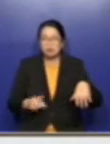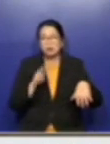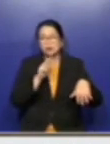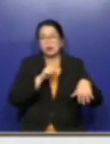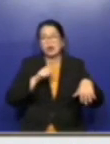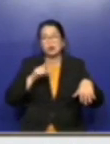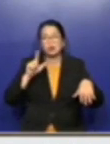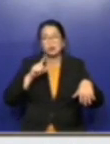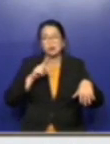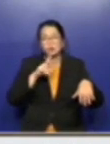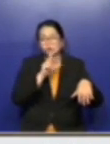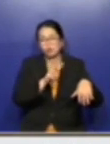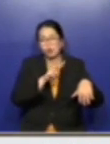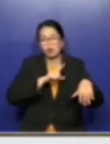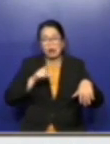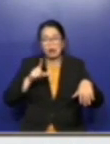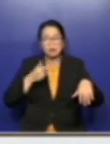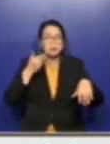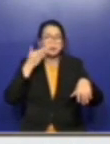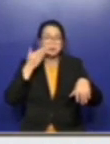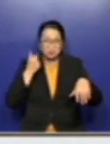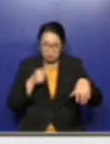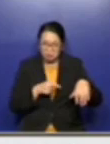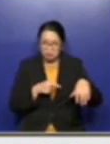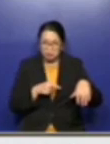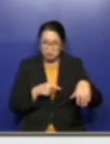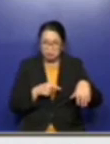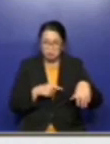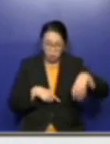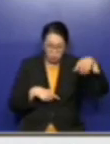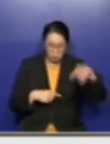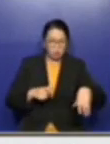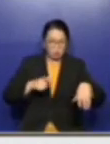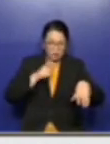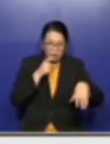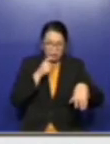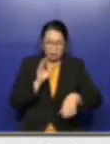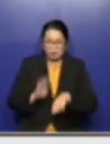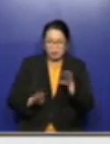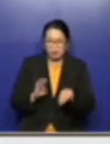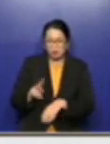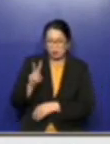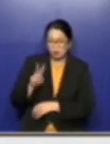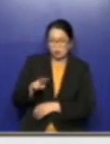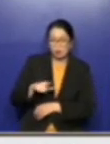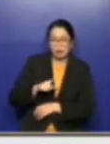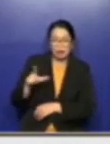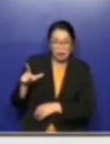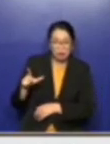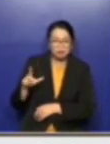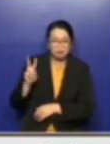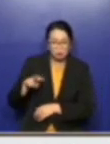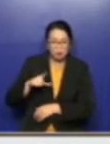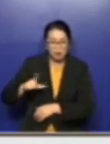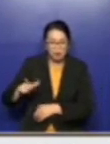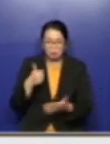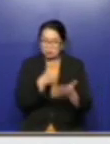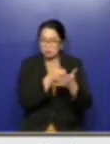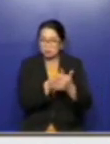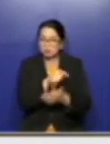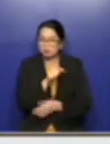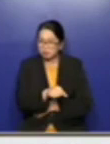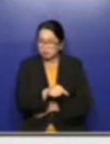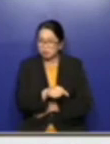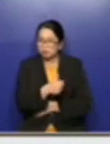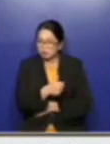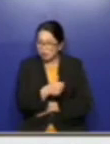กว่าใน LINE 3ล้านกว่า Facebook เท่านั้นเท่านี้เปรียบเทียบกับ 2,300 ล้านบาทต่อปีไหวเหรอ